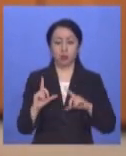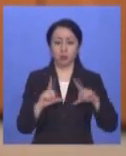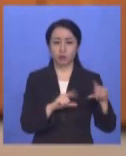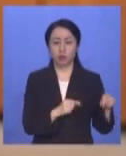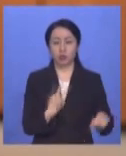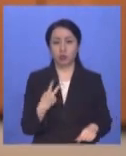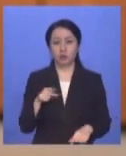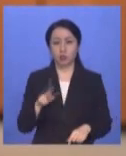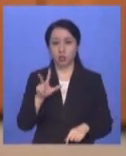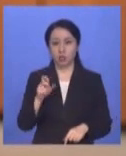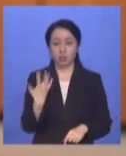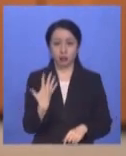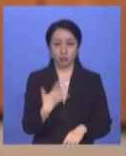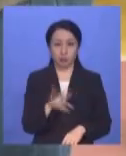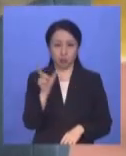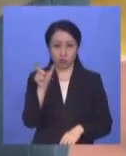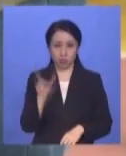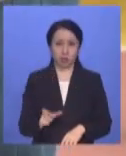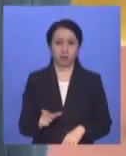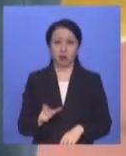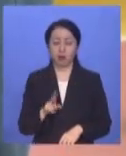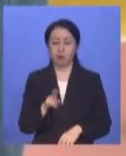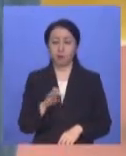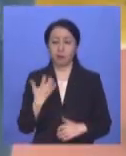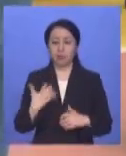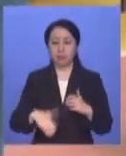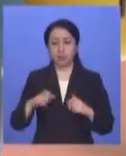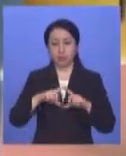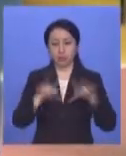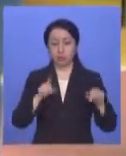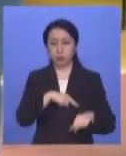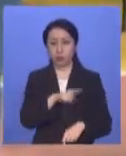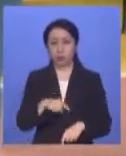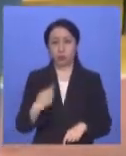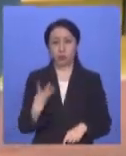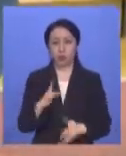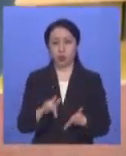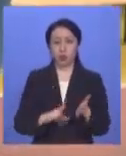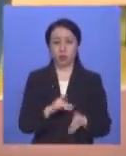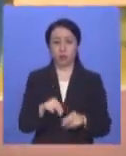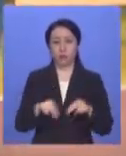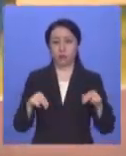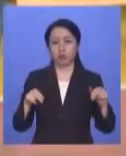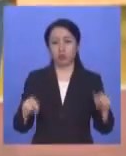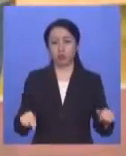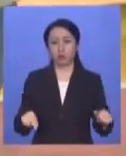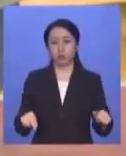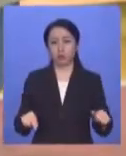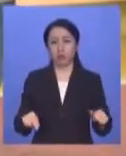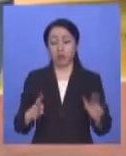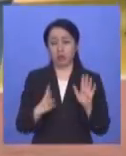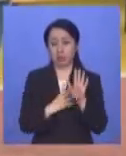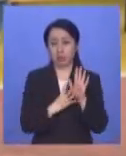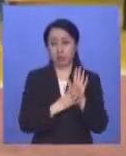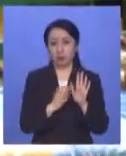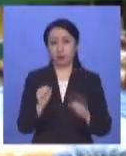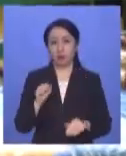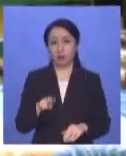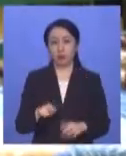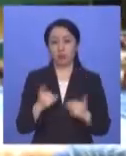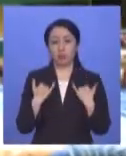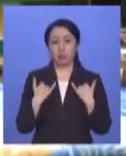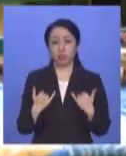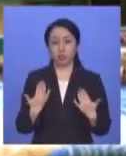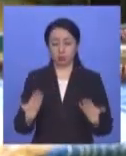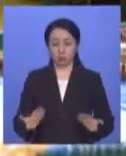эвакуировано 2350 человек. Эвакопункт в средней школе номер 4 города Петропавловска развернули 9 апреля. Сейчас